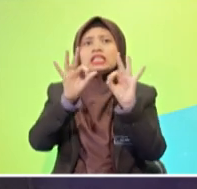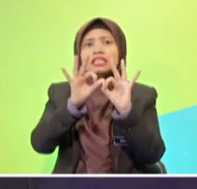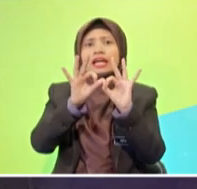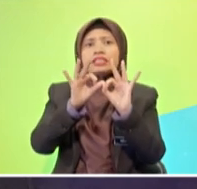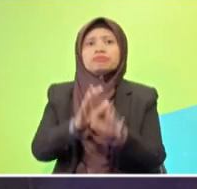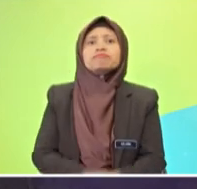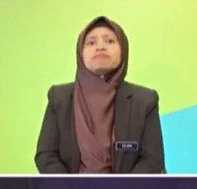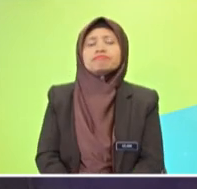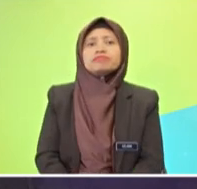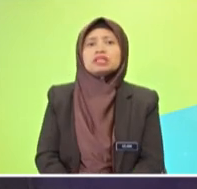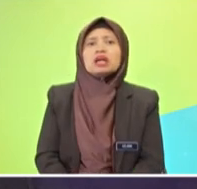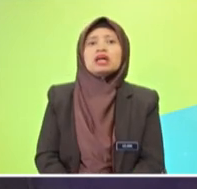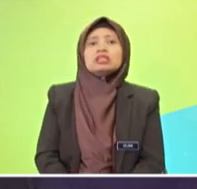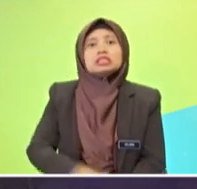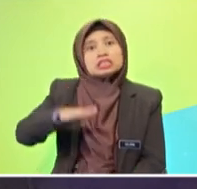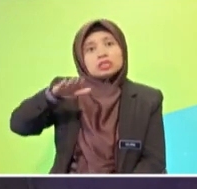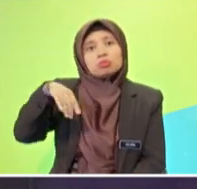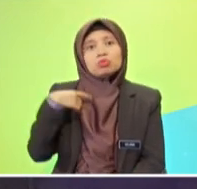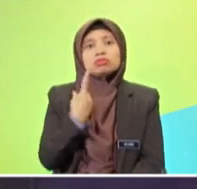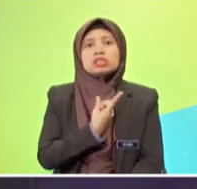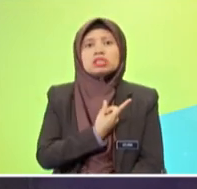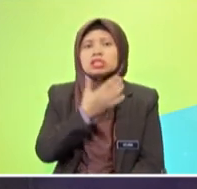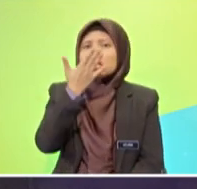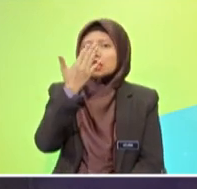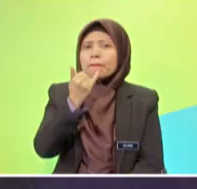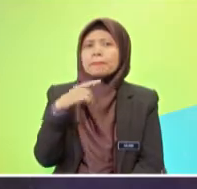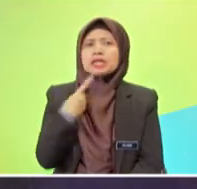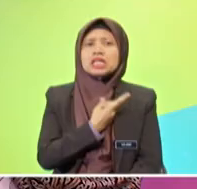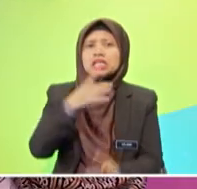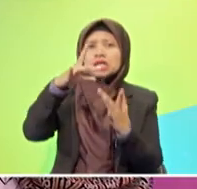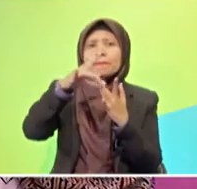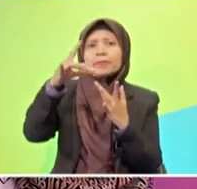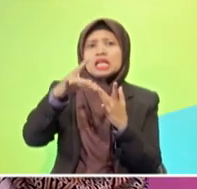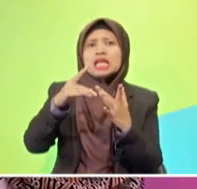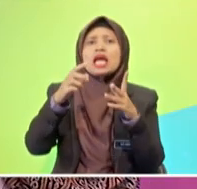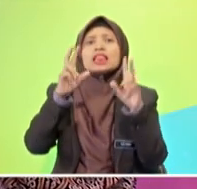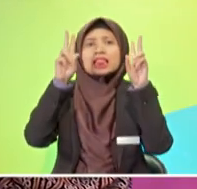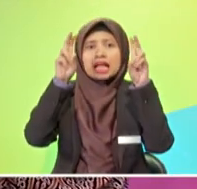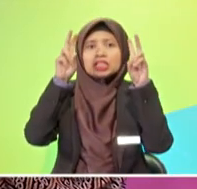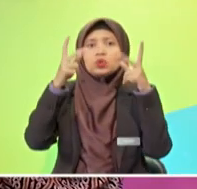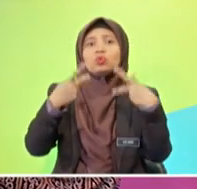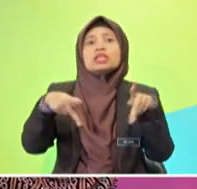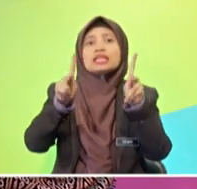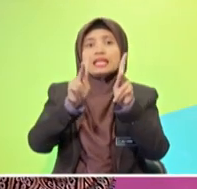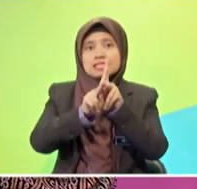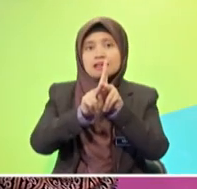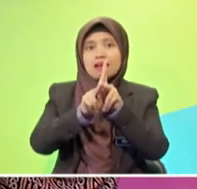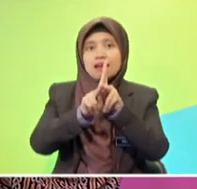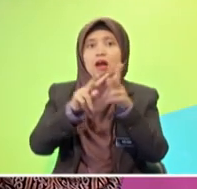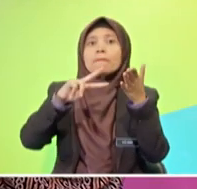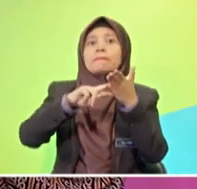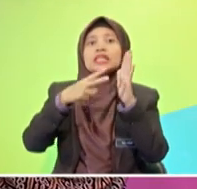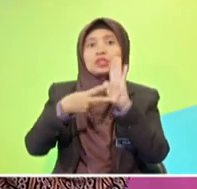Baiklah terlebih dahulu sebelum kita pergi kenapa kita memilih tajuk kisah teladan ini kita pergi dulu kepada maksud